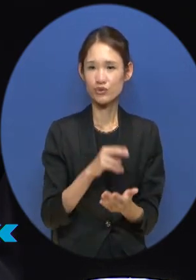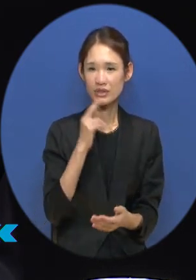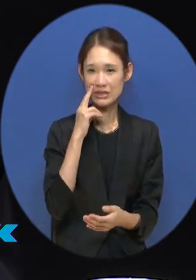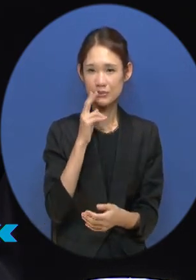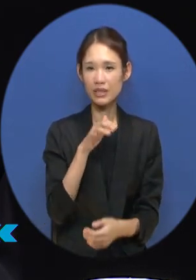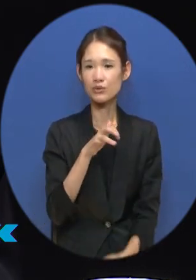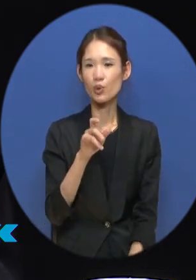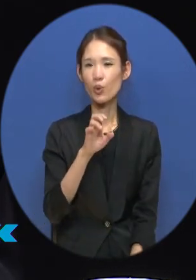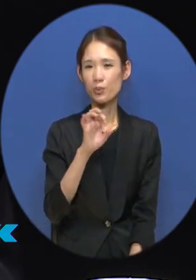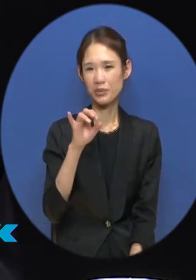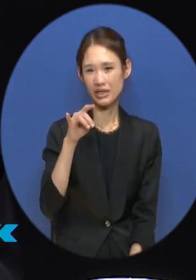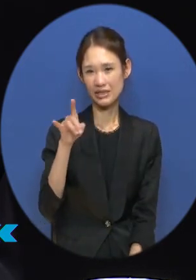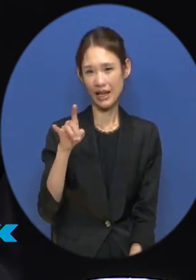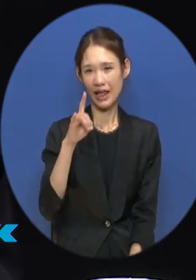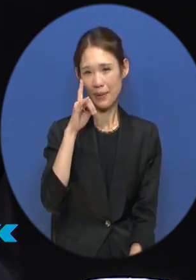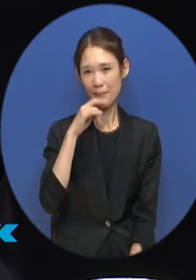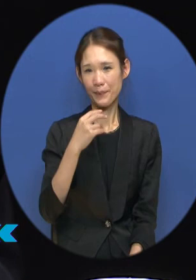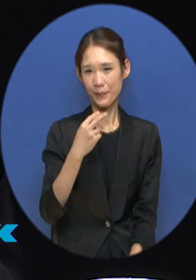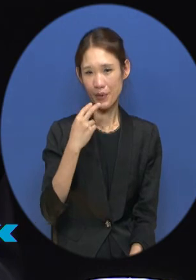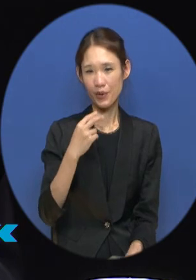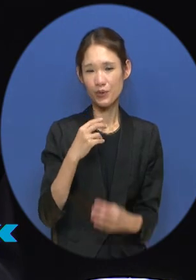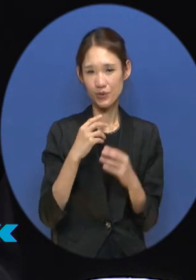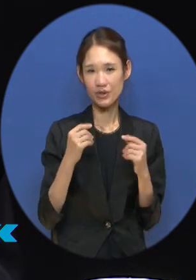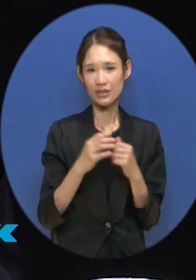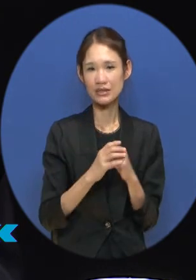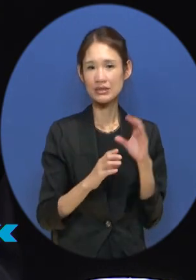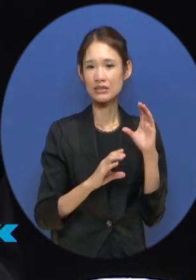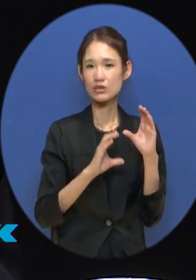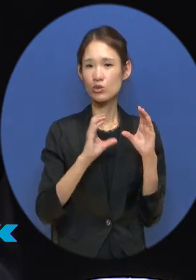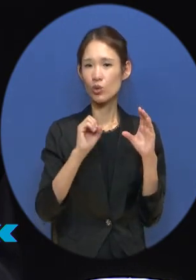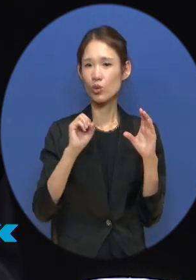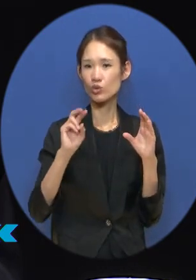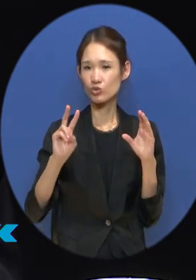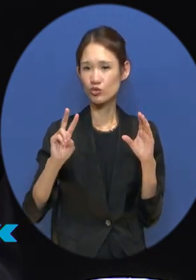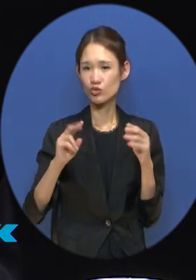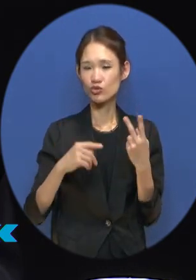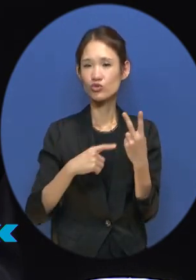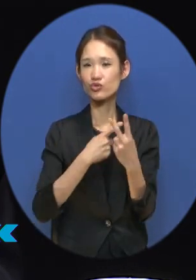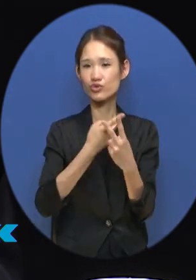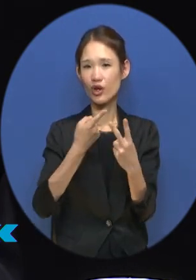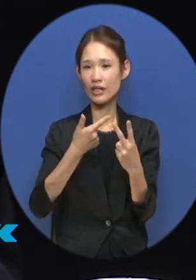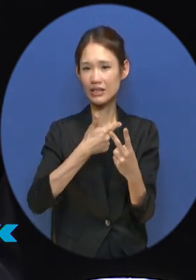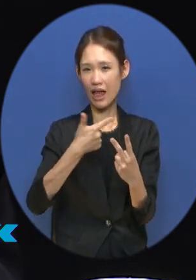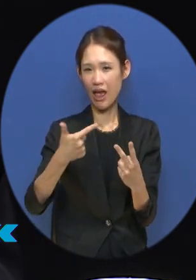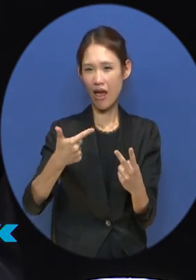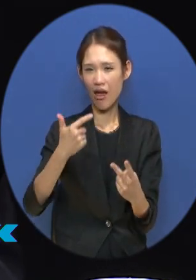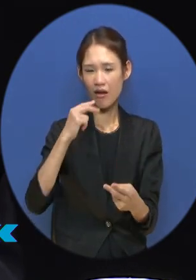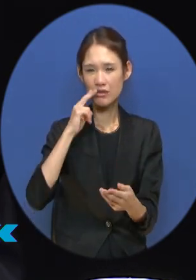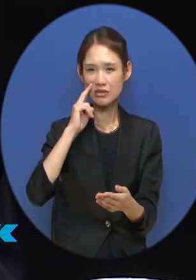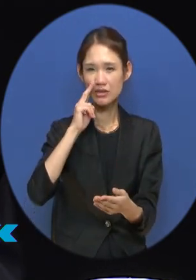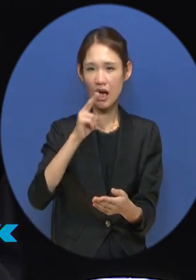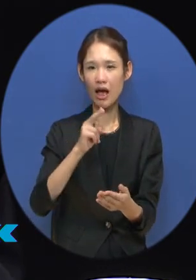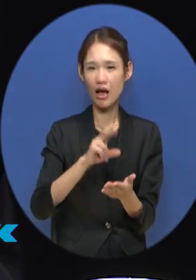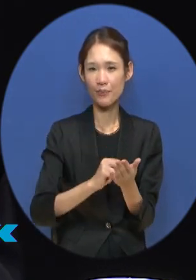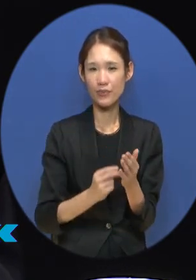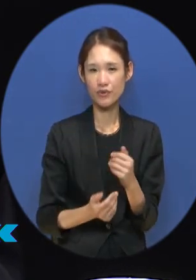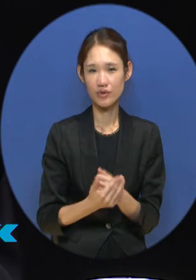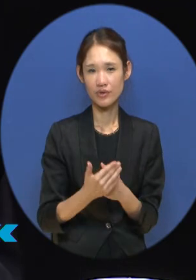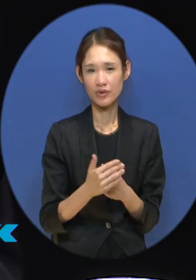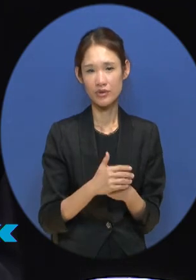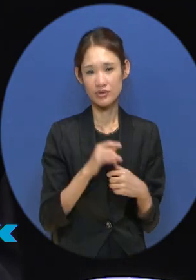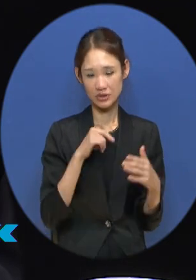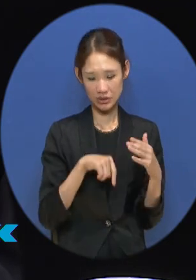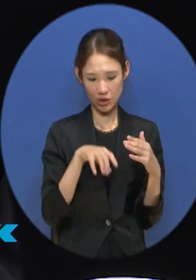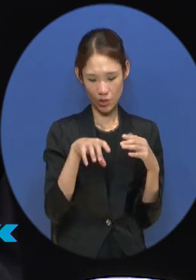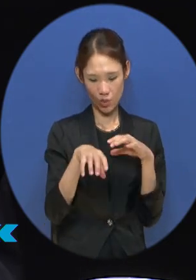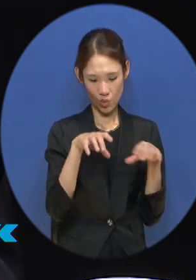초미세먼지 아닙니까? 네. 초미세먼지하고 제가 볼 때 이산화탄소 이 두 가지가 지금 상당히 큰 문제가 되는 것 같은데 지하